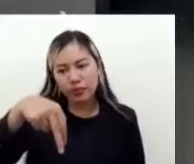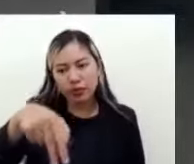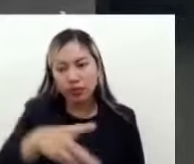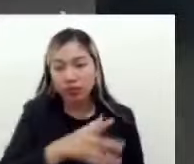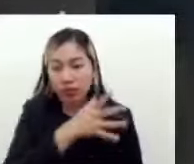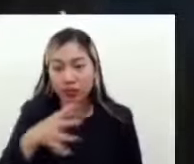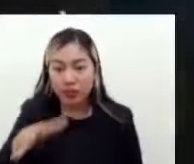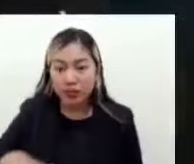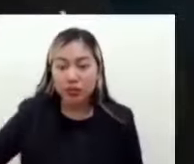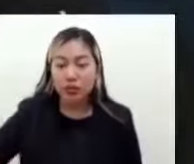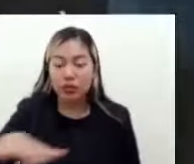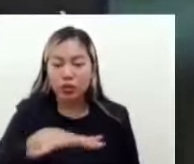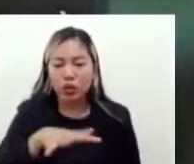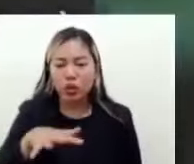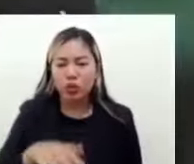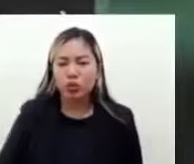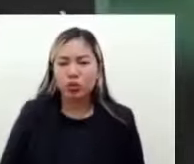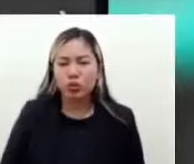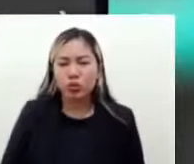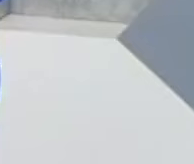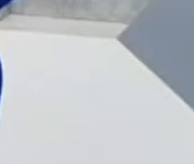2.5 kilometro ang layo sa kanilang bahay.